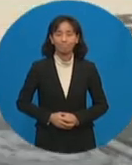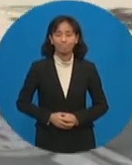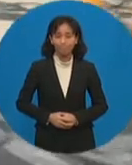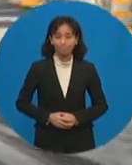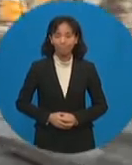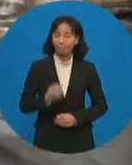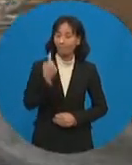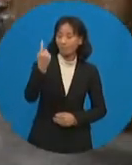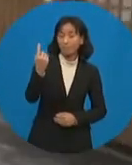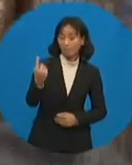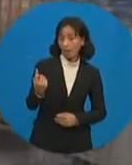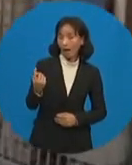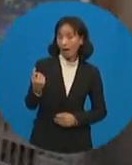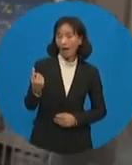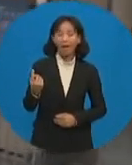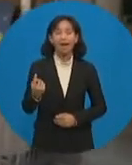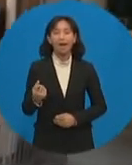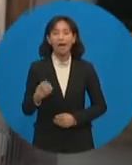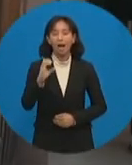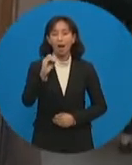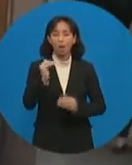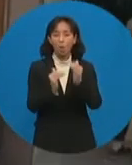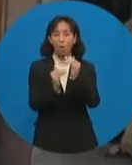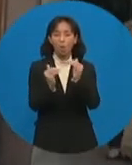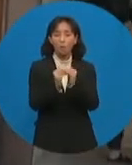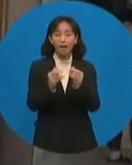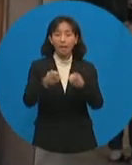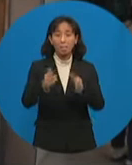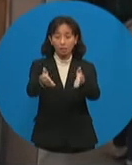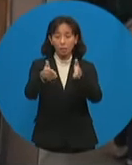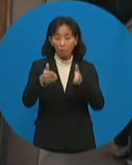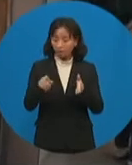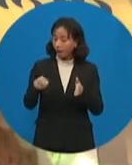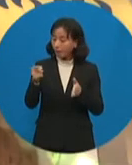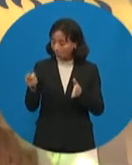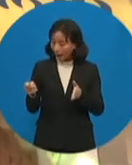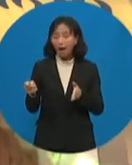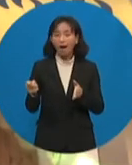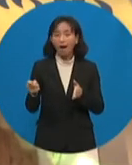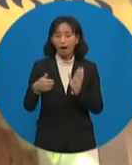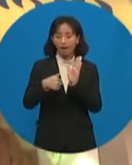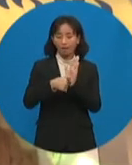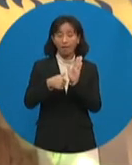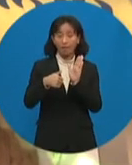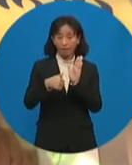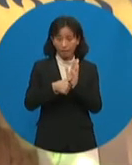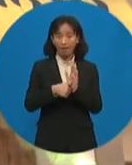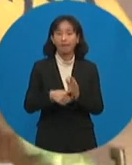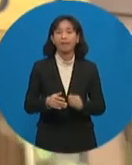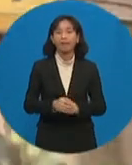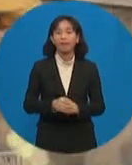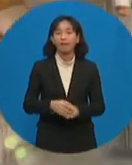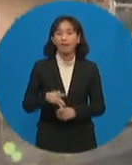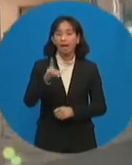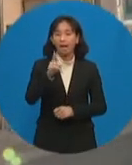ということでやってきたのは、お竹橋通りから一本通りを入ったところにある町屋2丁目の鉄板